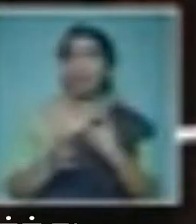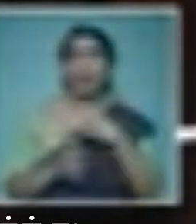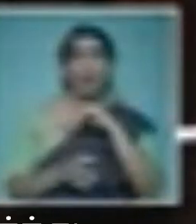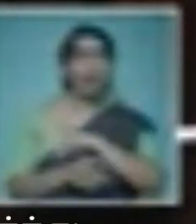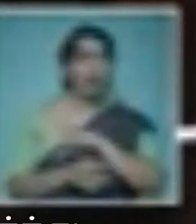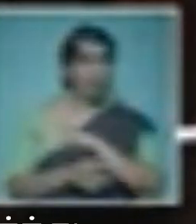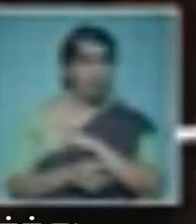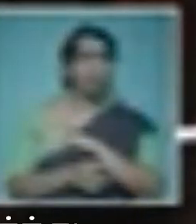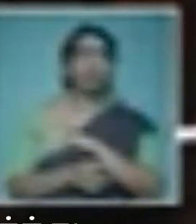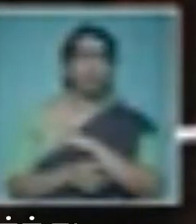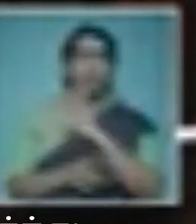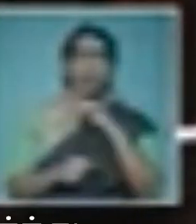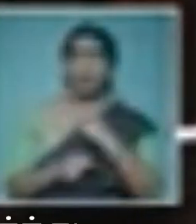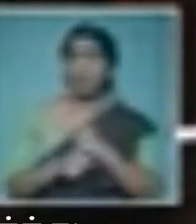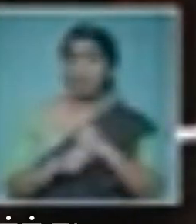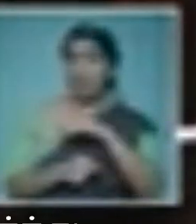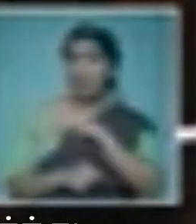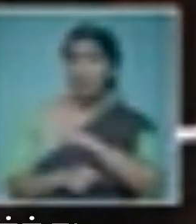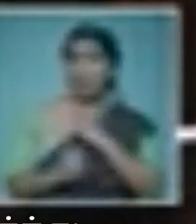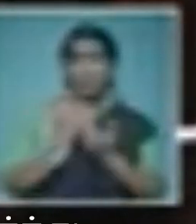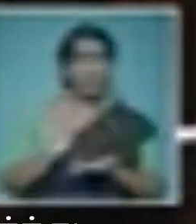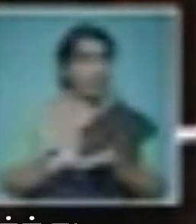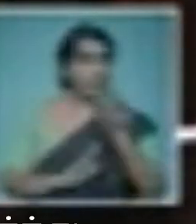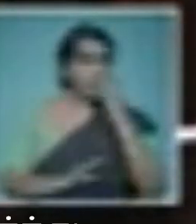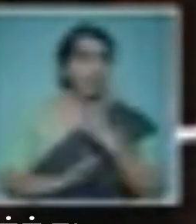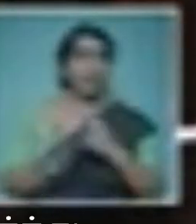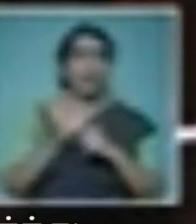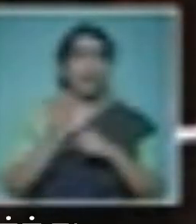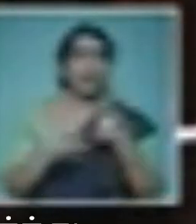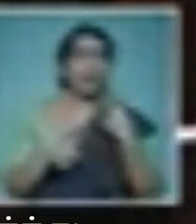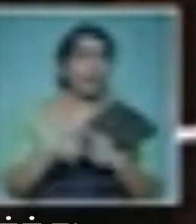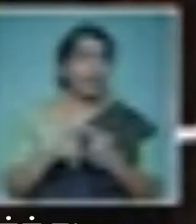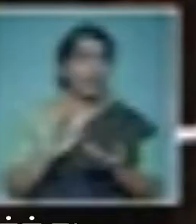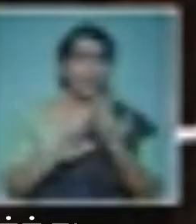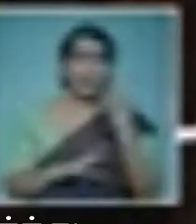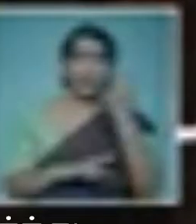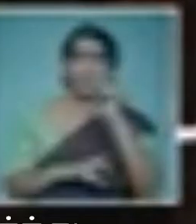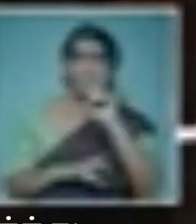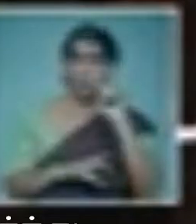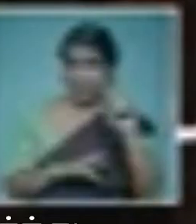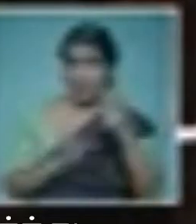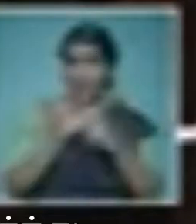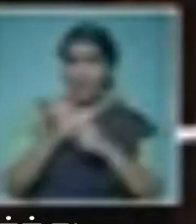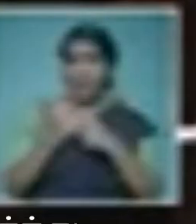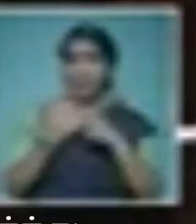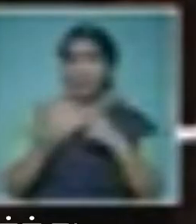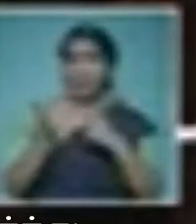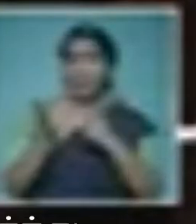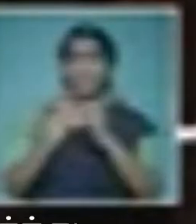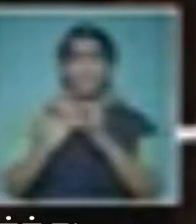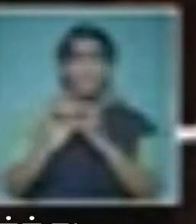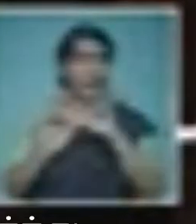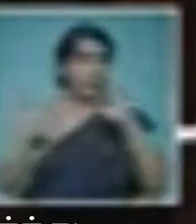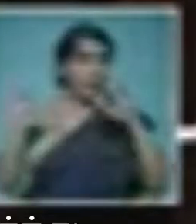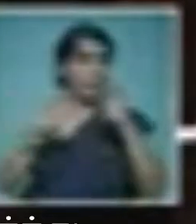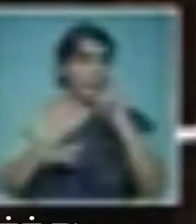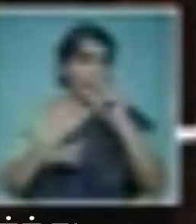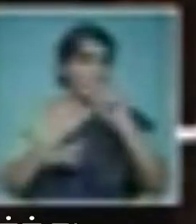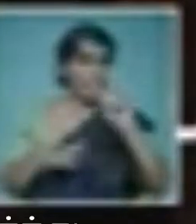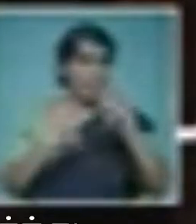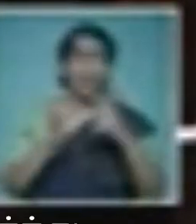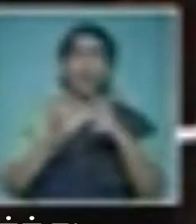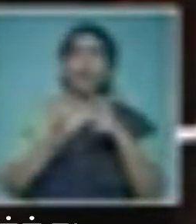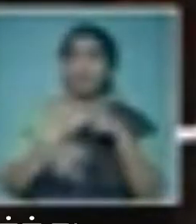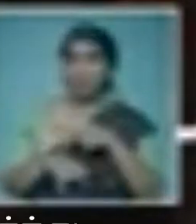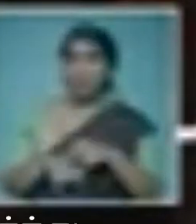ආදායම ලංකාවේ රාජ්‍ය ආදායම වැඩි කරගන්න බදු වැඩි කරලා තියෙනවා. 2022 තිබ්බ බජට් එකේ බිලියන 972ක් තිබ්බ බජට්